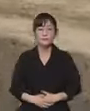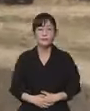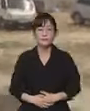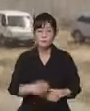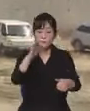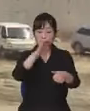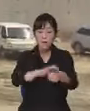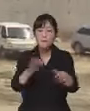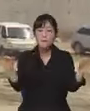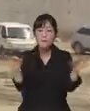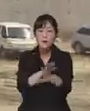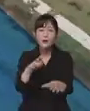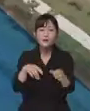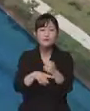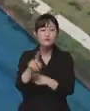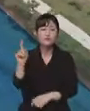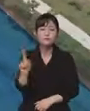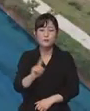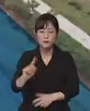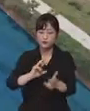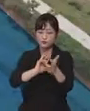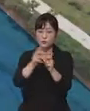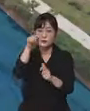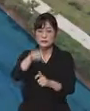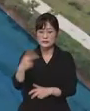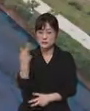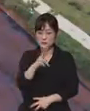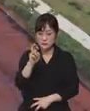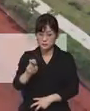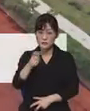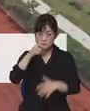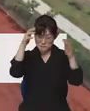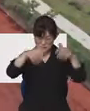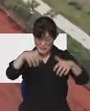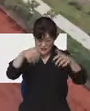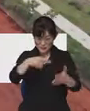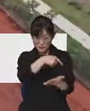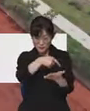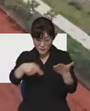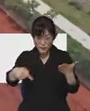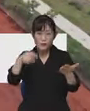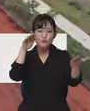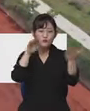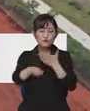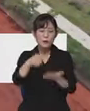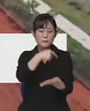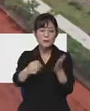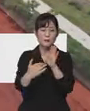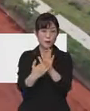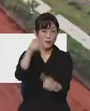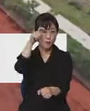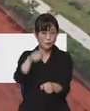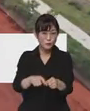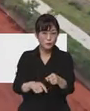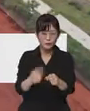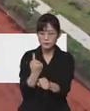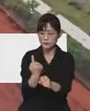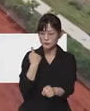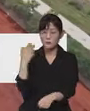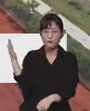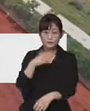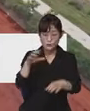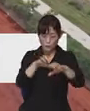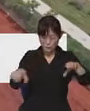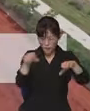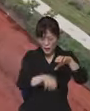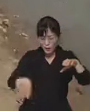남생이가 사라진 이유는 구례군이 2020년 수해 이후 추가 피해를 막기 위해 지난해부터 시작한 배수펌프장 건설